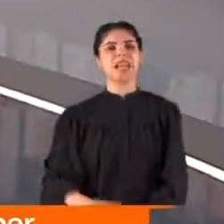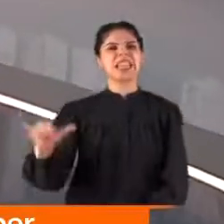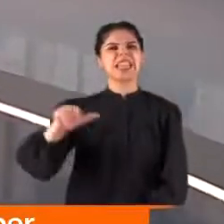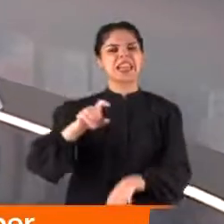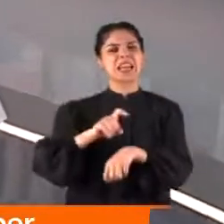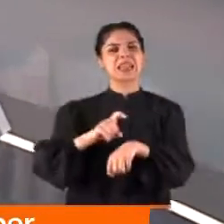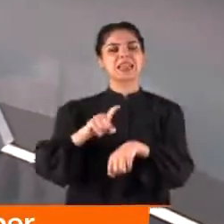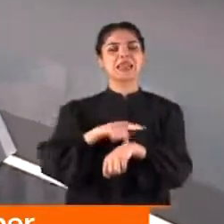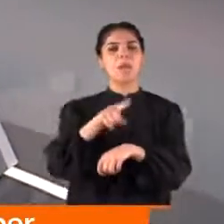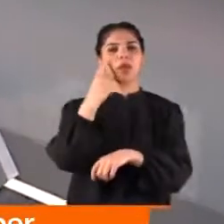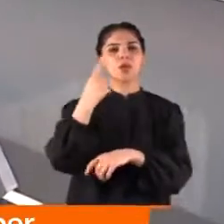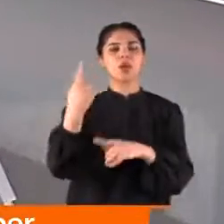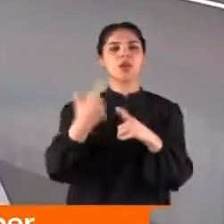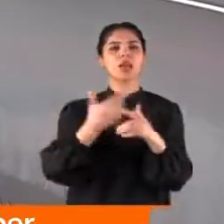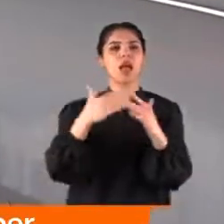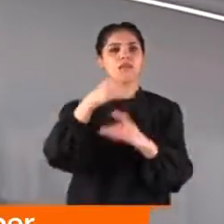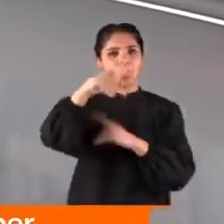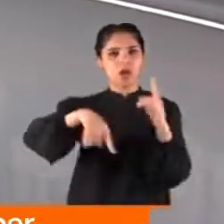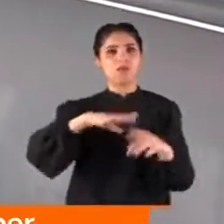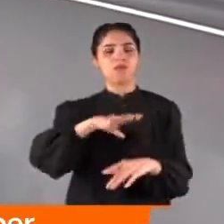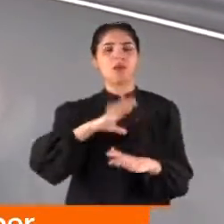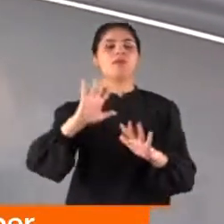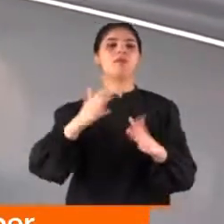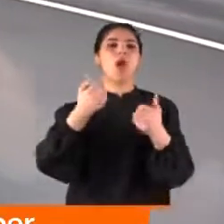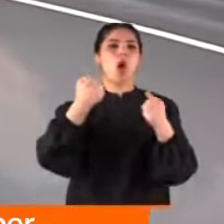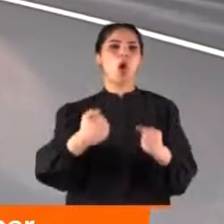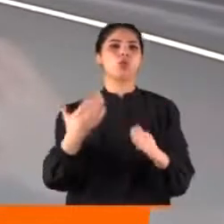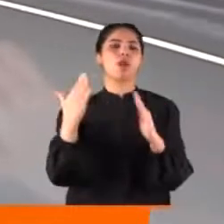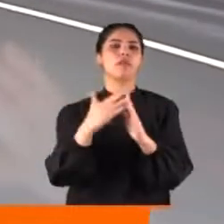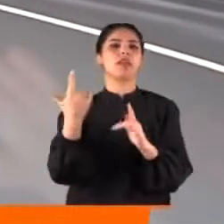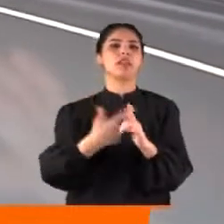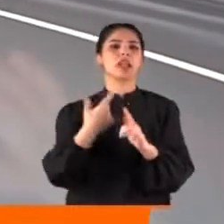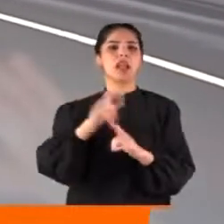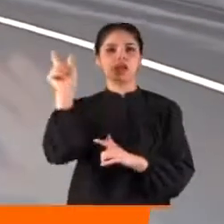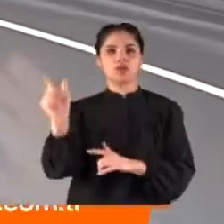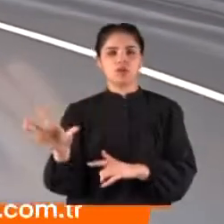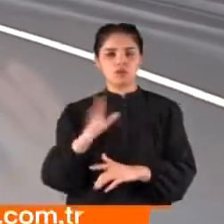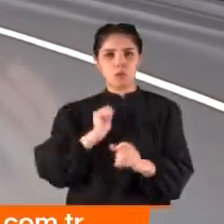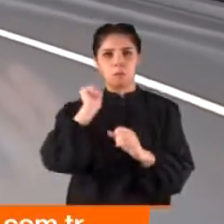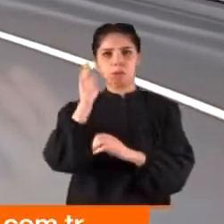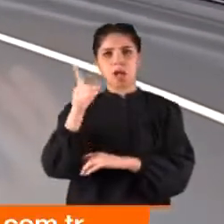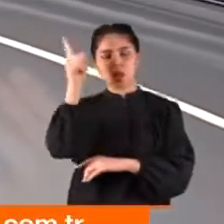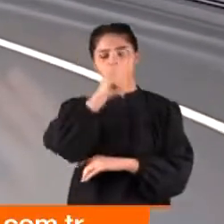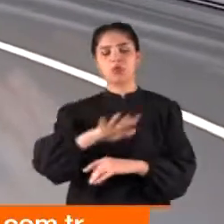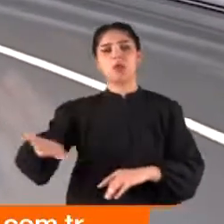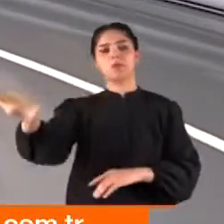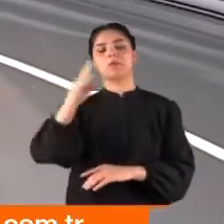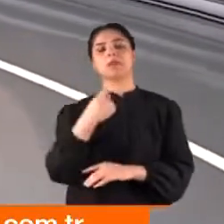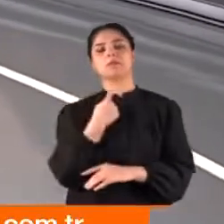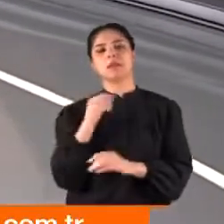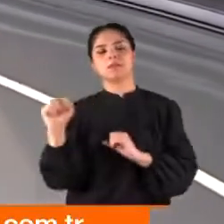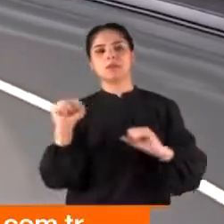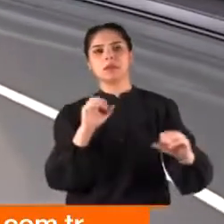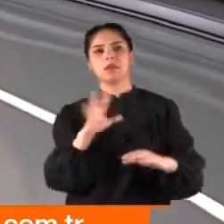Yakın zamanda kiralık ev arayışına koyulanlar ya da oturduğu dairede kiracı olarak yaşayanlar fahiş fiyatlar yüzünden ver yansın ediyor.